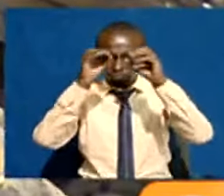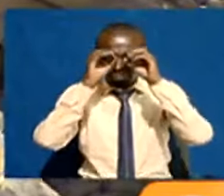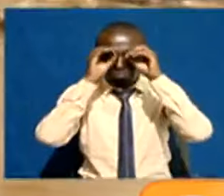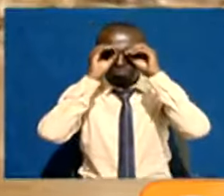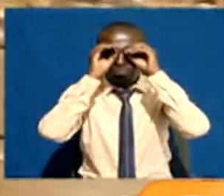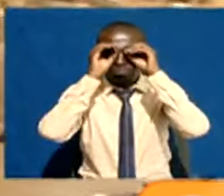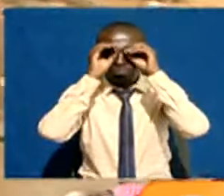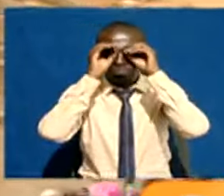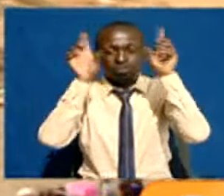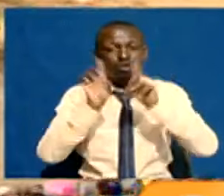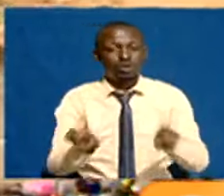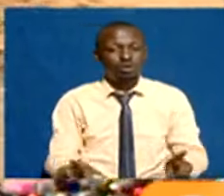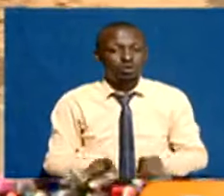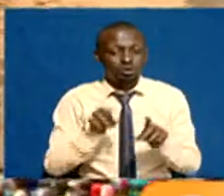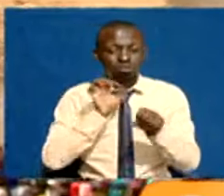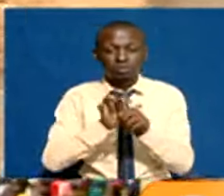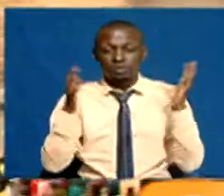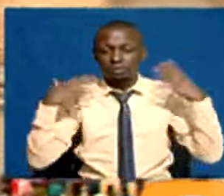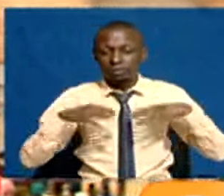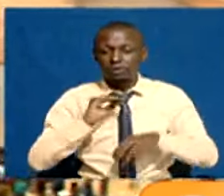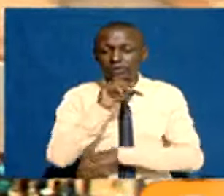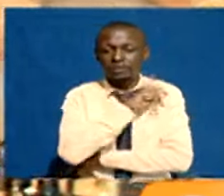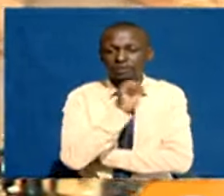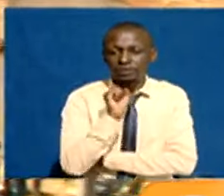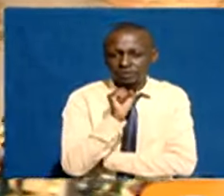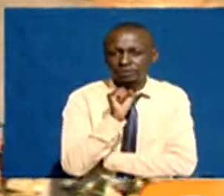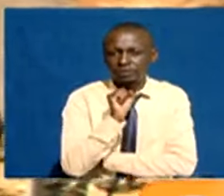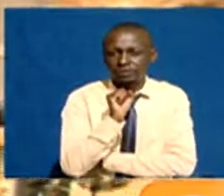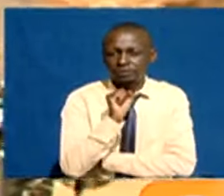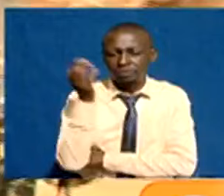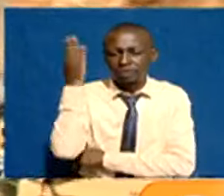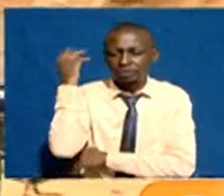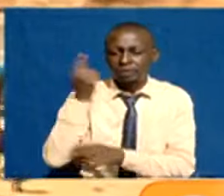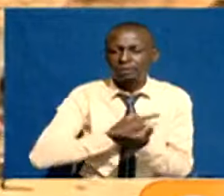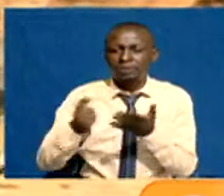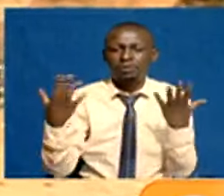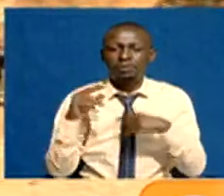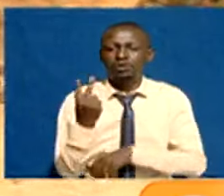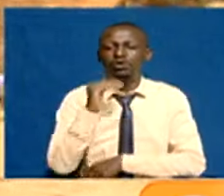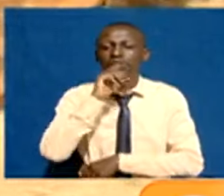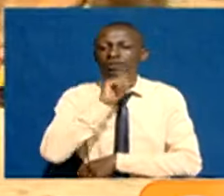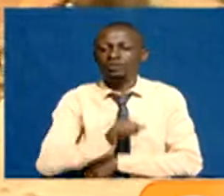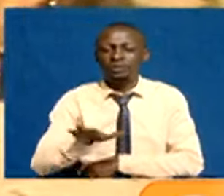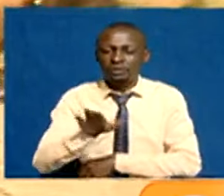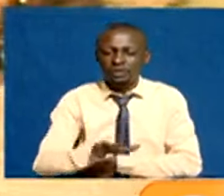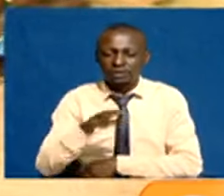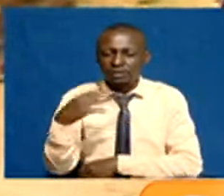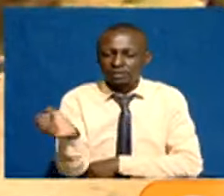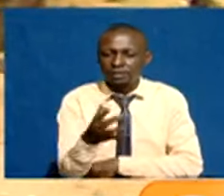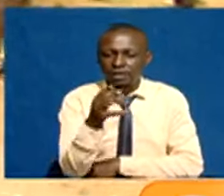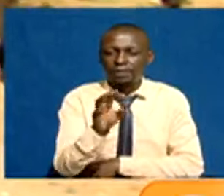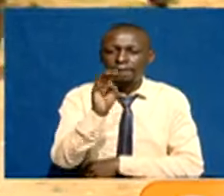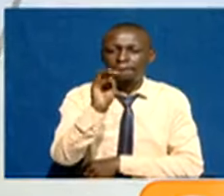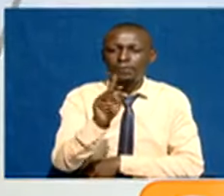The exercise has also seen several people lose their lives. A week ago, two people died in Mukuru Kwaruben during demolitions